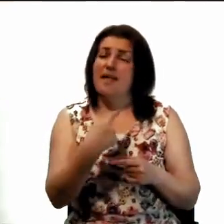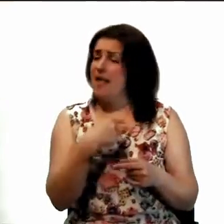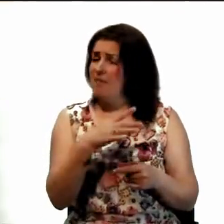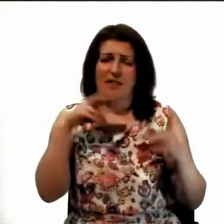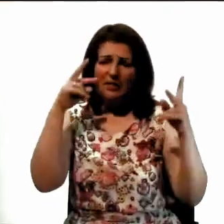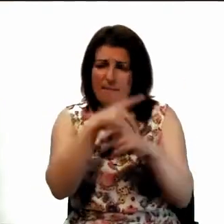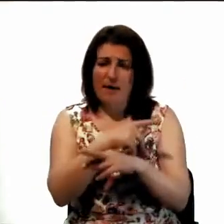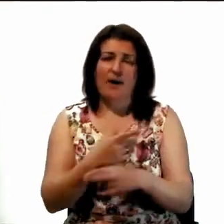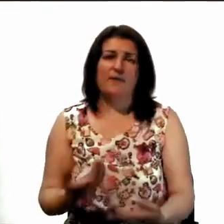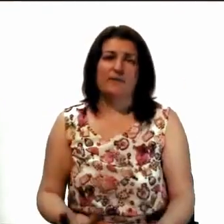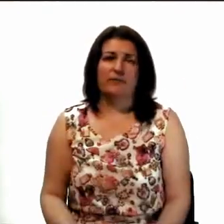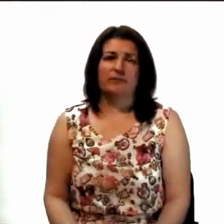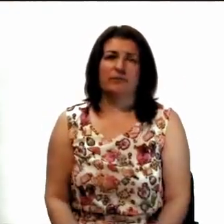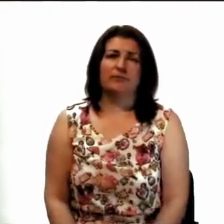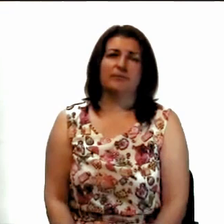неправ.